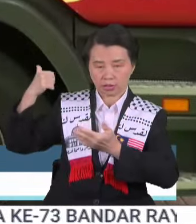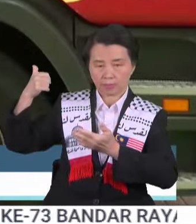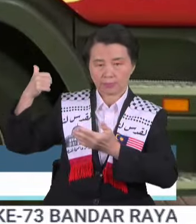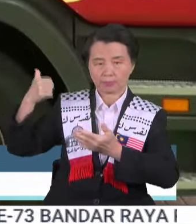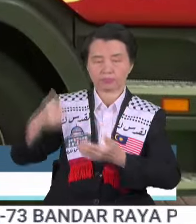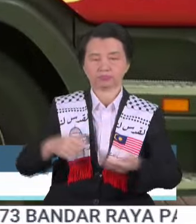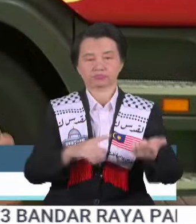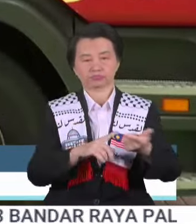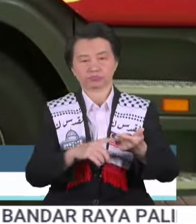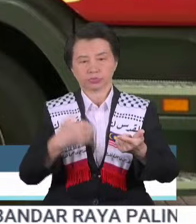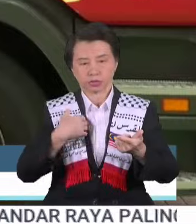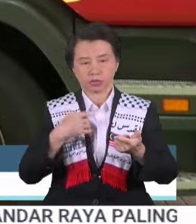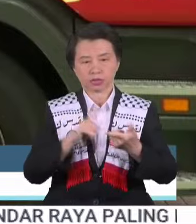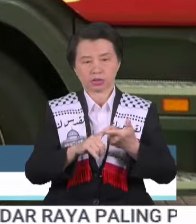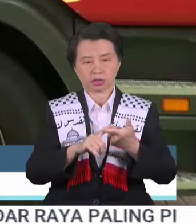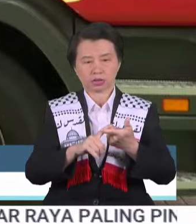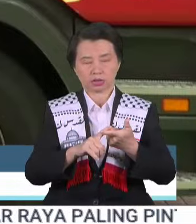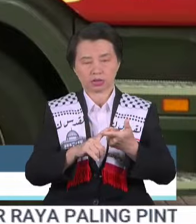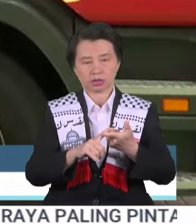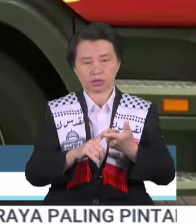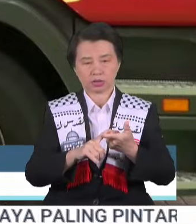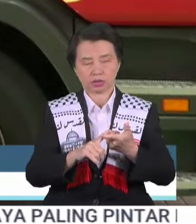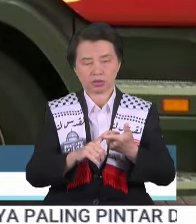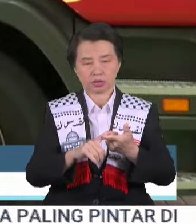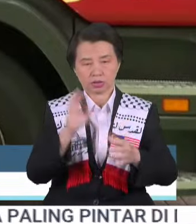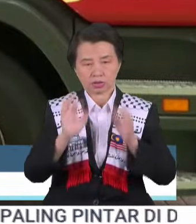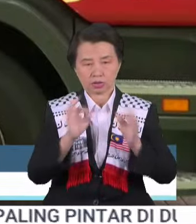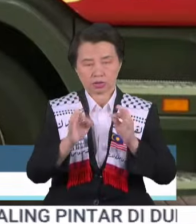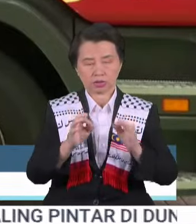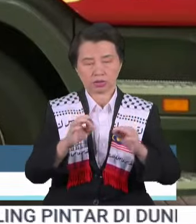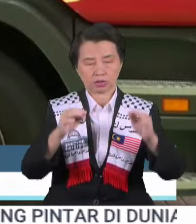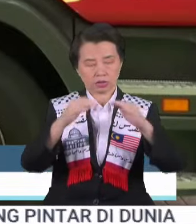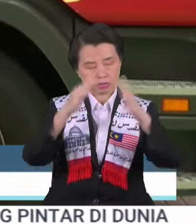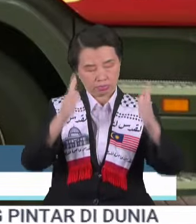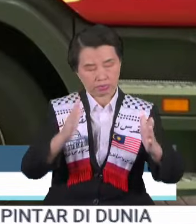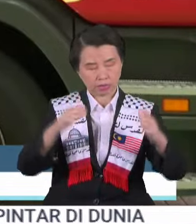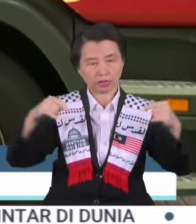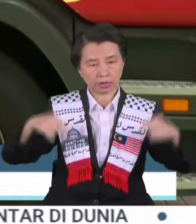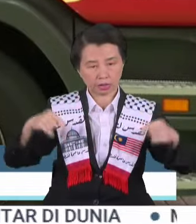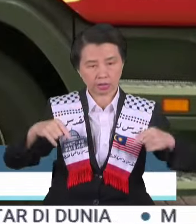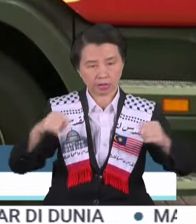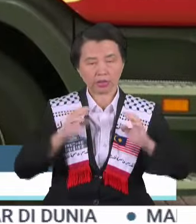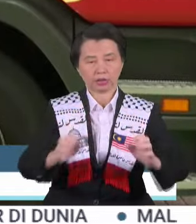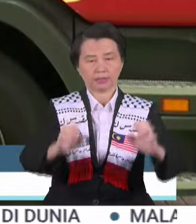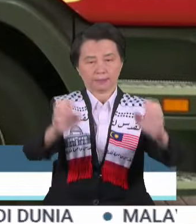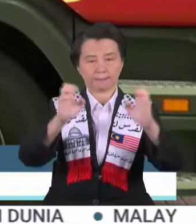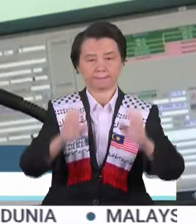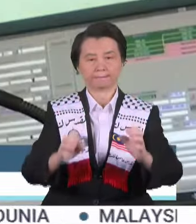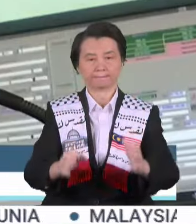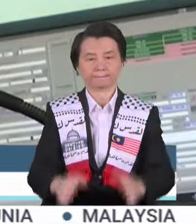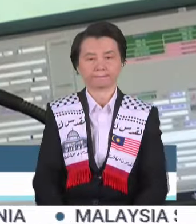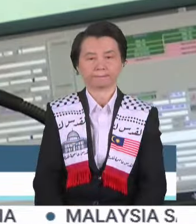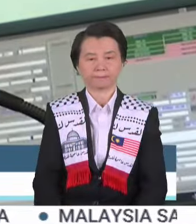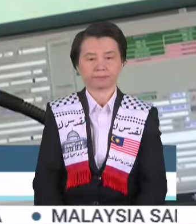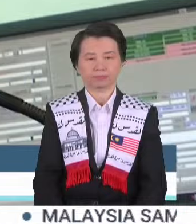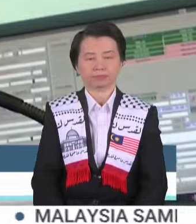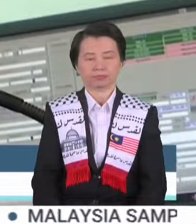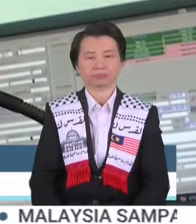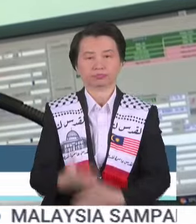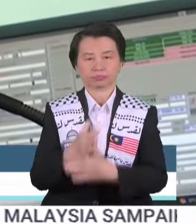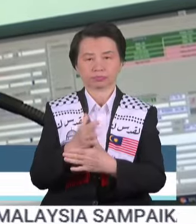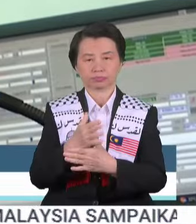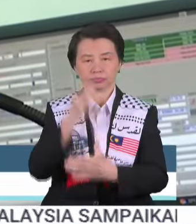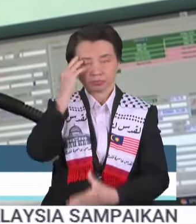ada sebuah jentera kalau di balai ini, iaitu Emergency Medical Rescue Service.